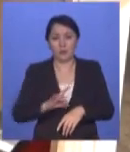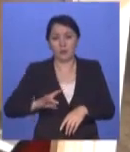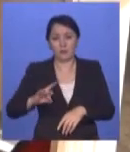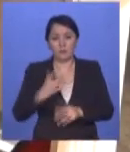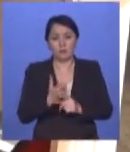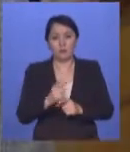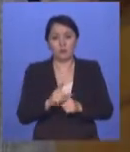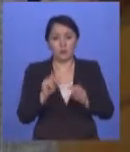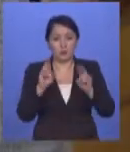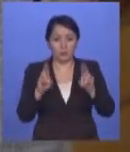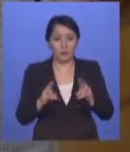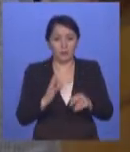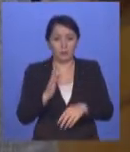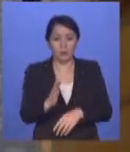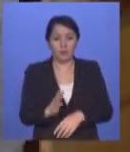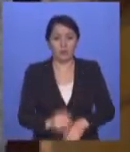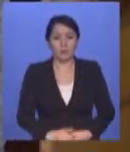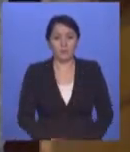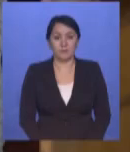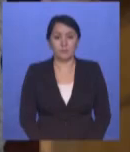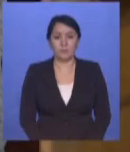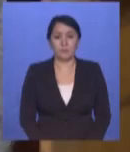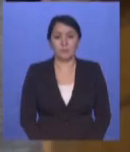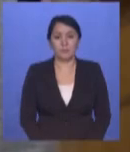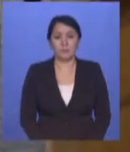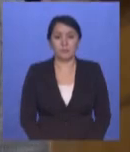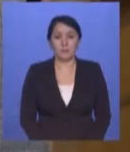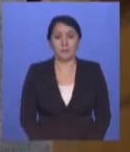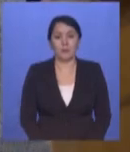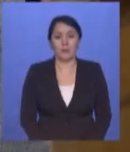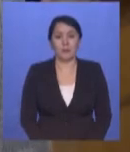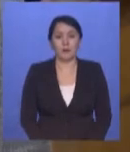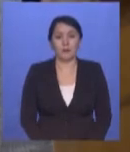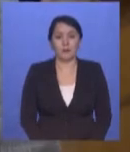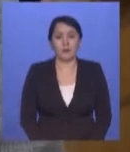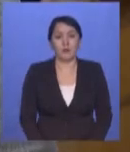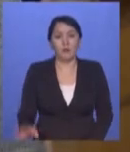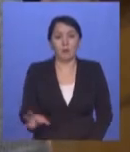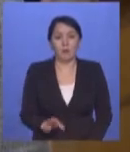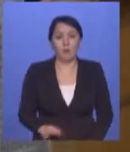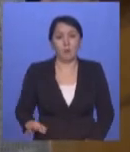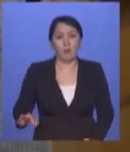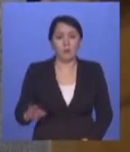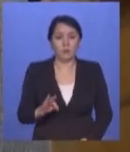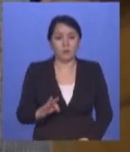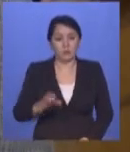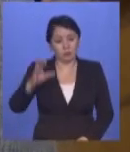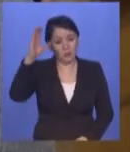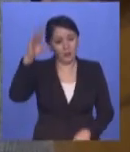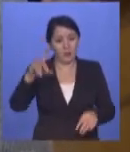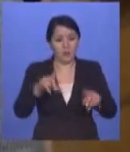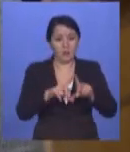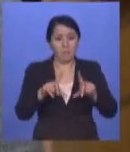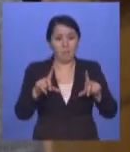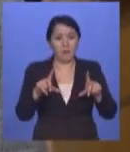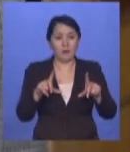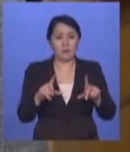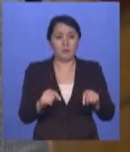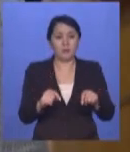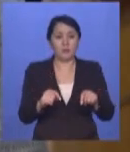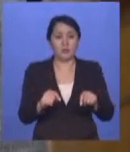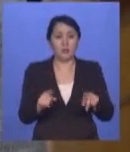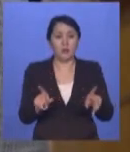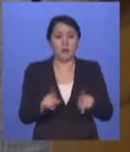өзіндік талаптар бар. Во всех организациях образования области создана служба. Облыстың барлық білім беру ұйымдарында білім беру